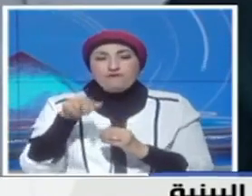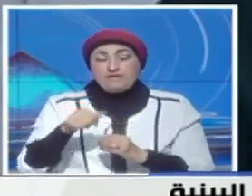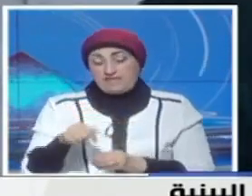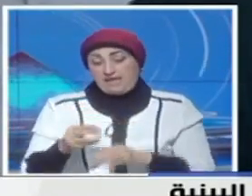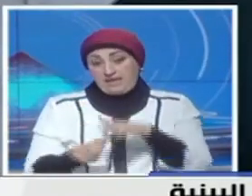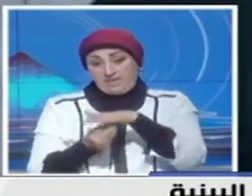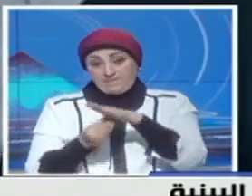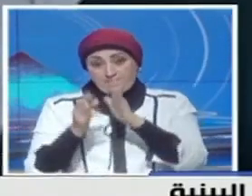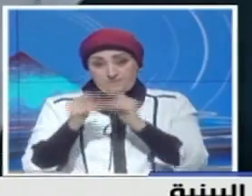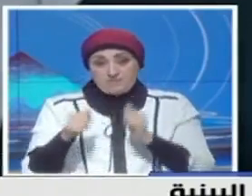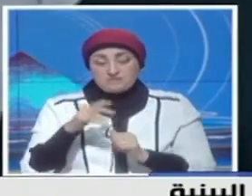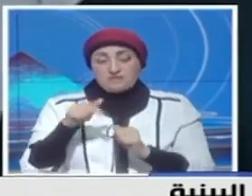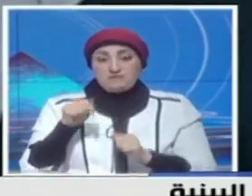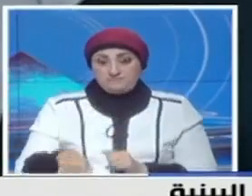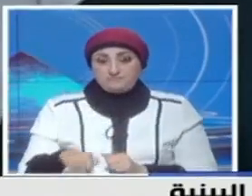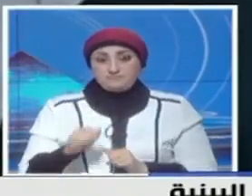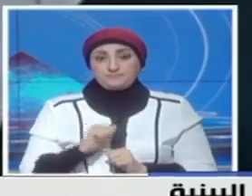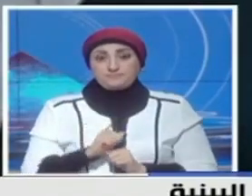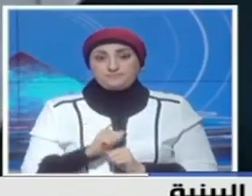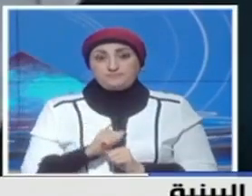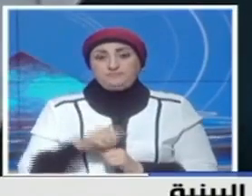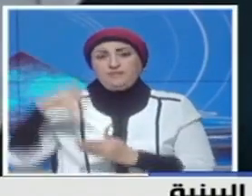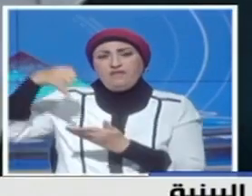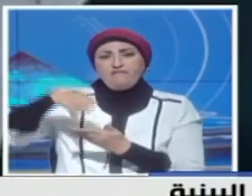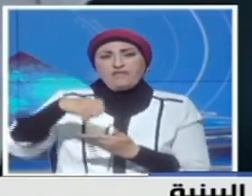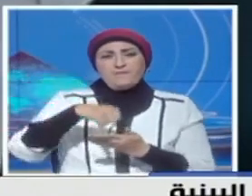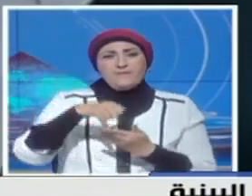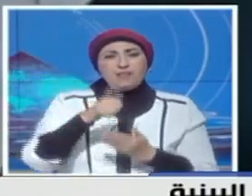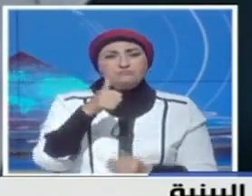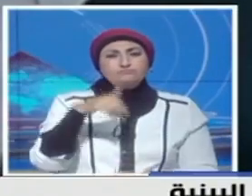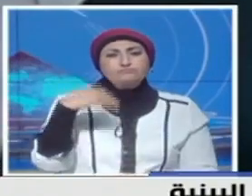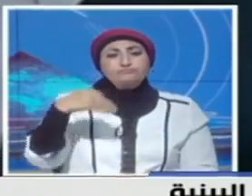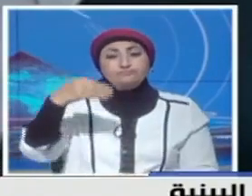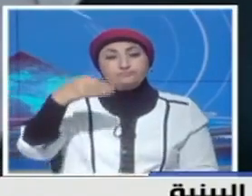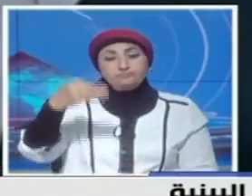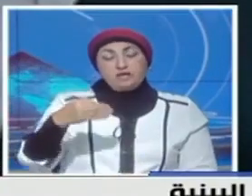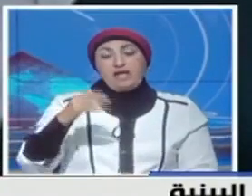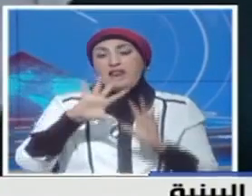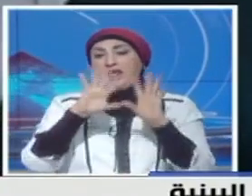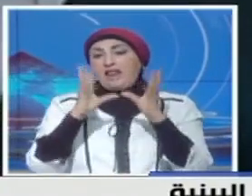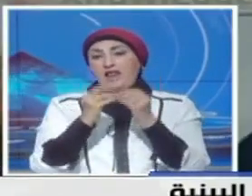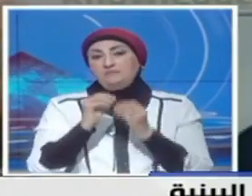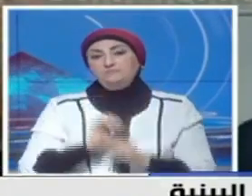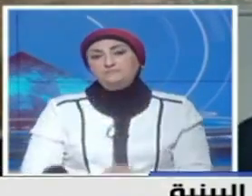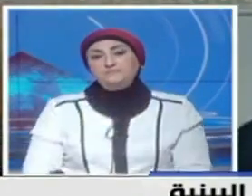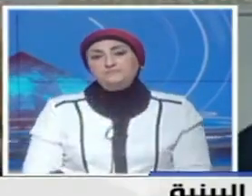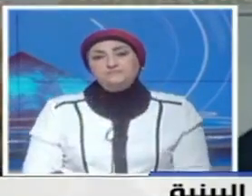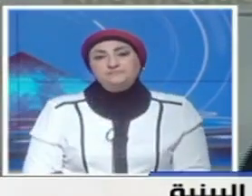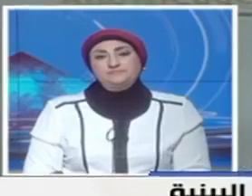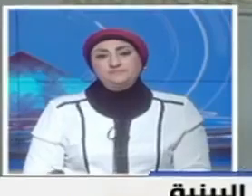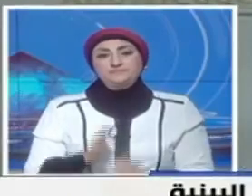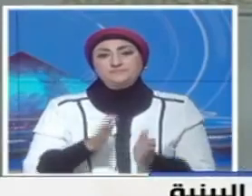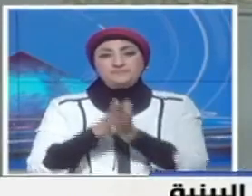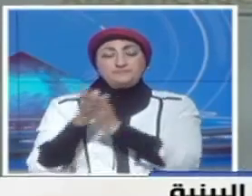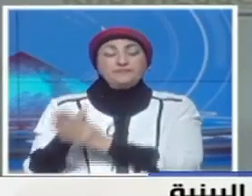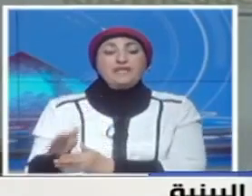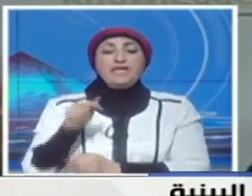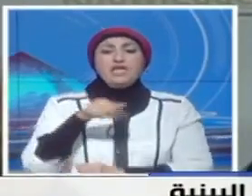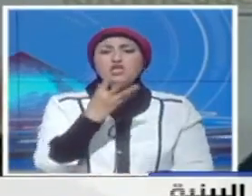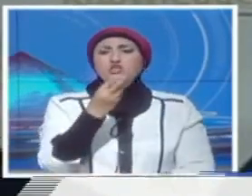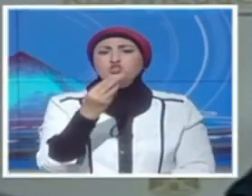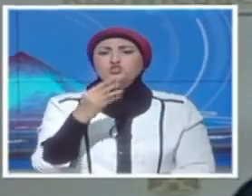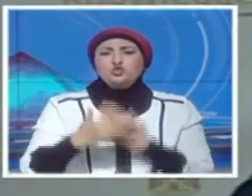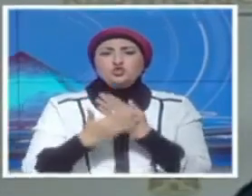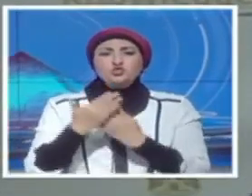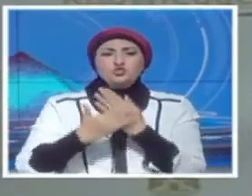المصرية، ومصر طبعا مراكز متقدمة في التصنيف الدولي على مستوى الجامعات العالم. الكثير من البرامج التي بدأ استحداثها